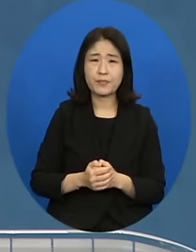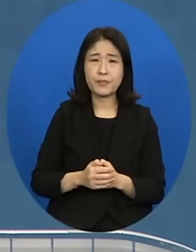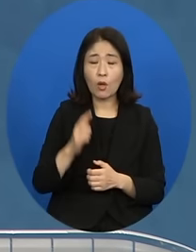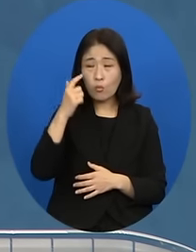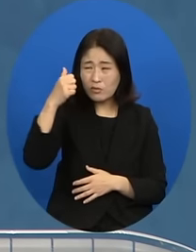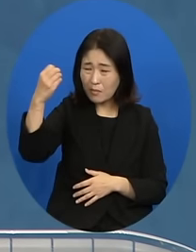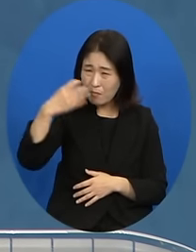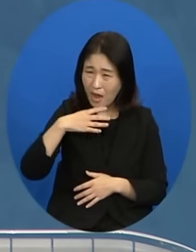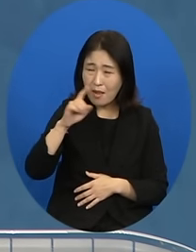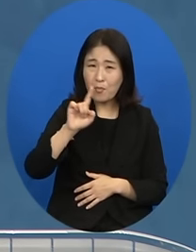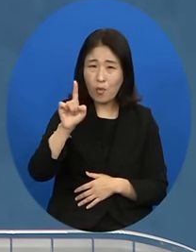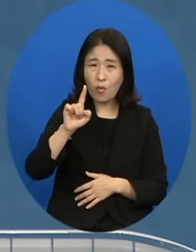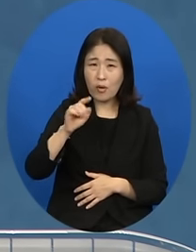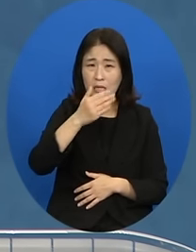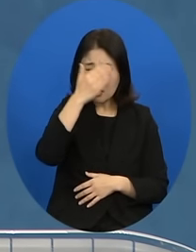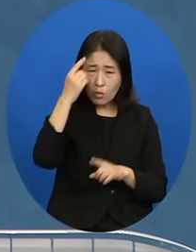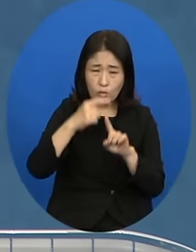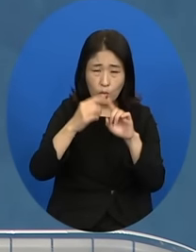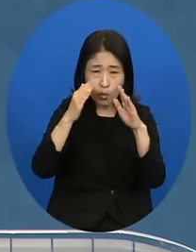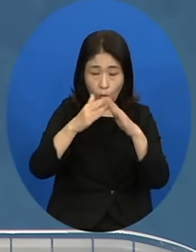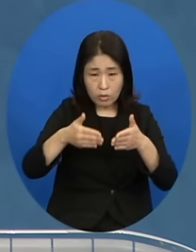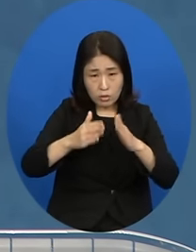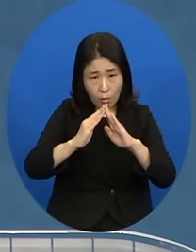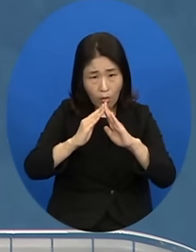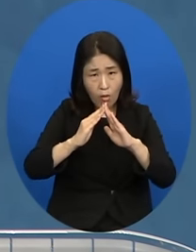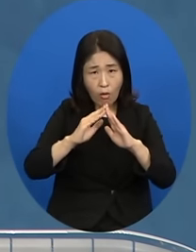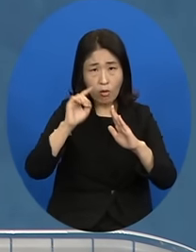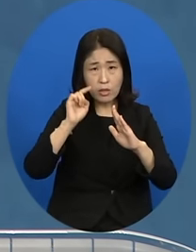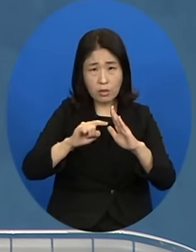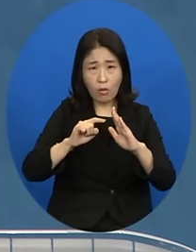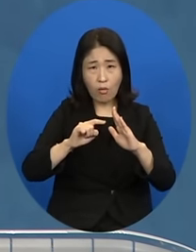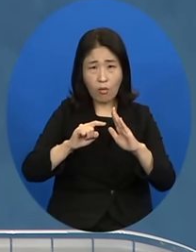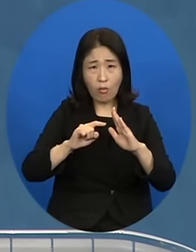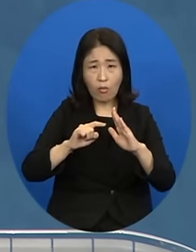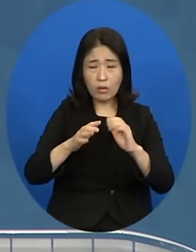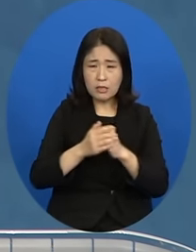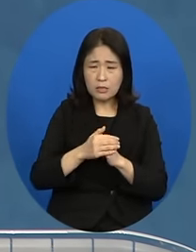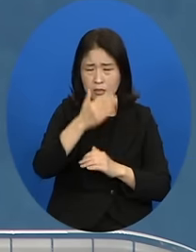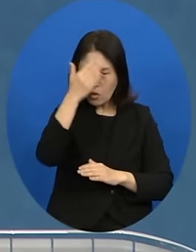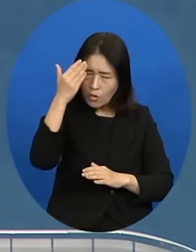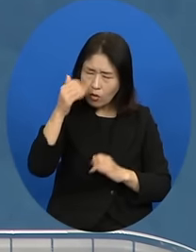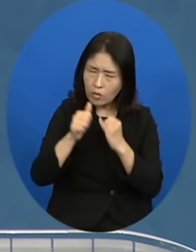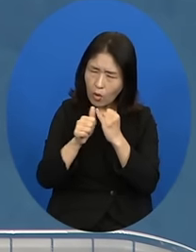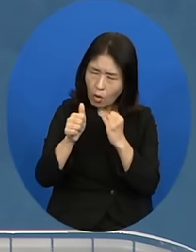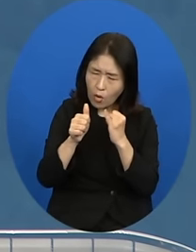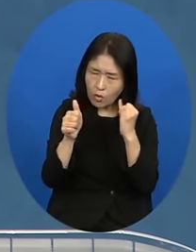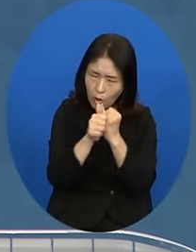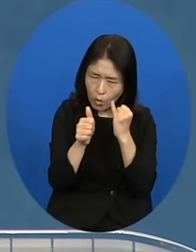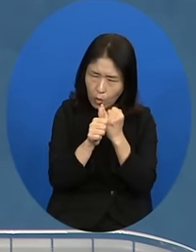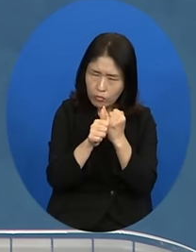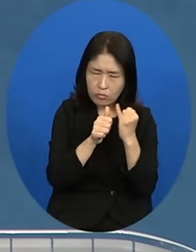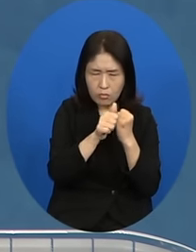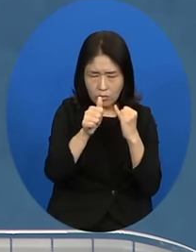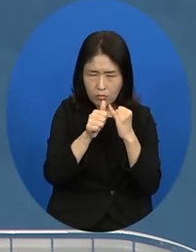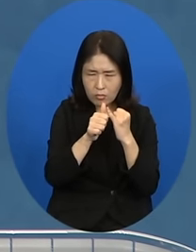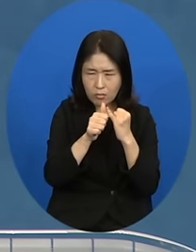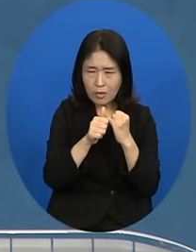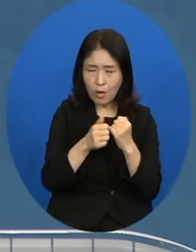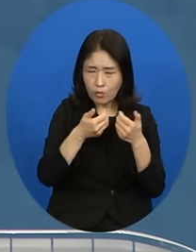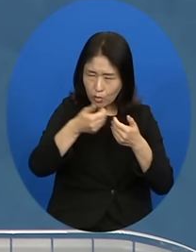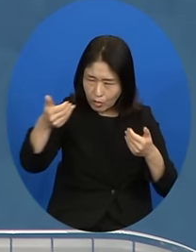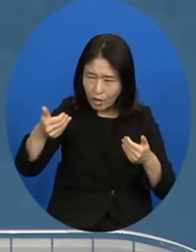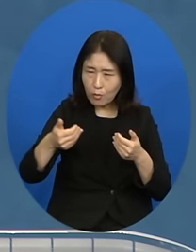목사님은 청년교회를 세운다고 했는데 청년들은 결혼하면 떠나고 직장 잡으면 떠나고